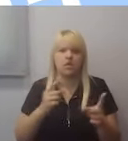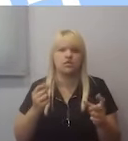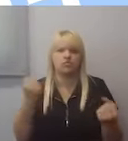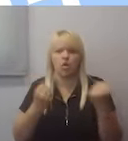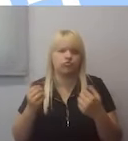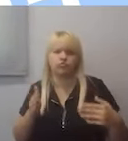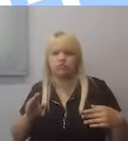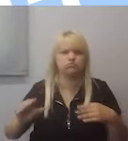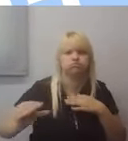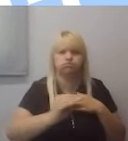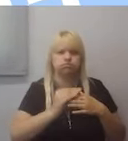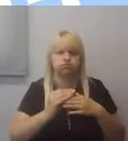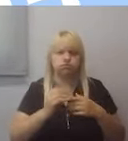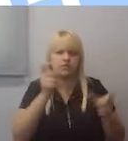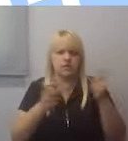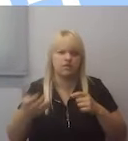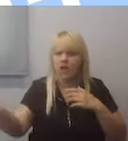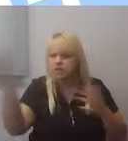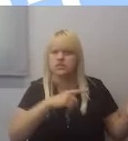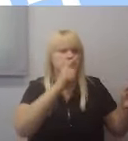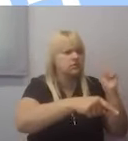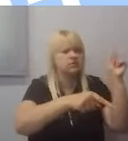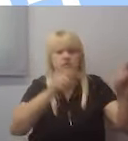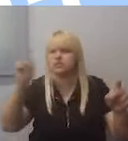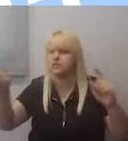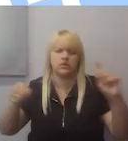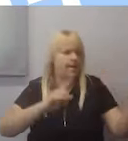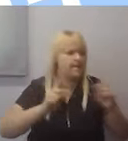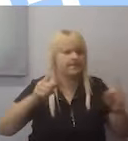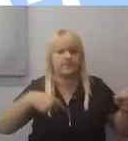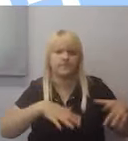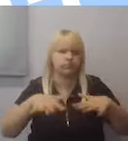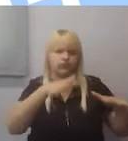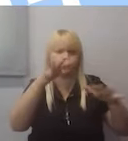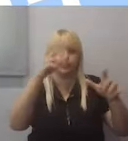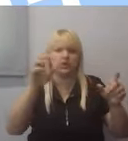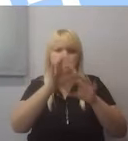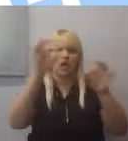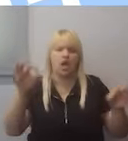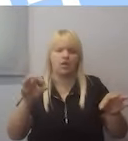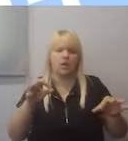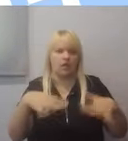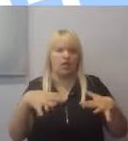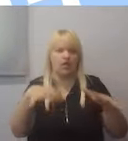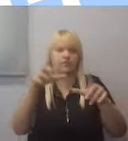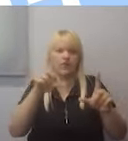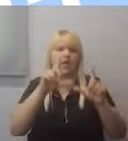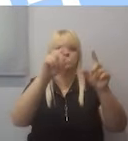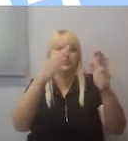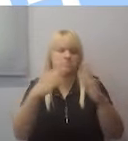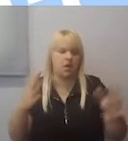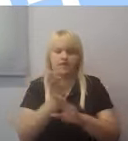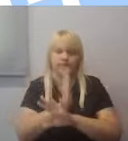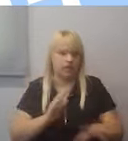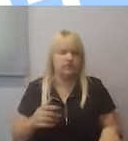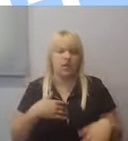cilvēkus liek pie darba organizē menedžē ja un un viņam sāk trīcēt rokas tikai tad kad viņš ir aizbraucis mājās viss ir beidzies un un tad